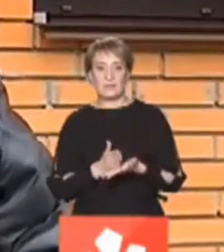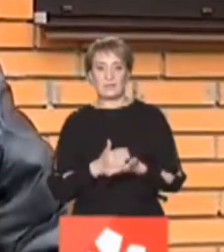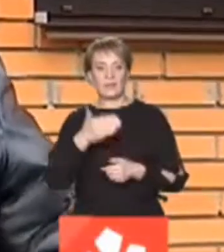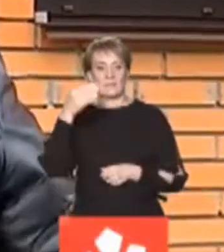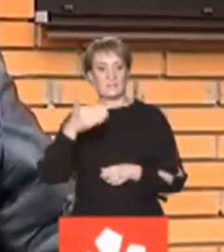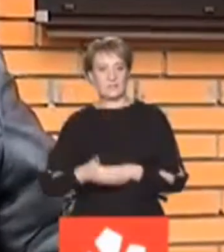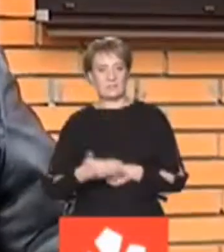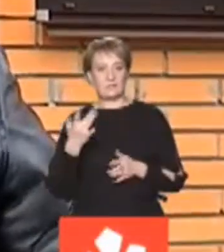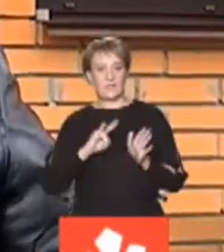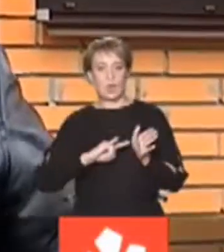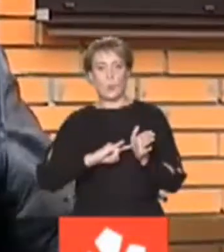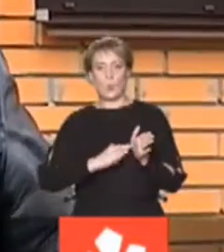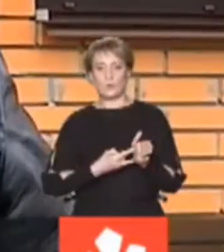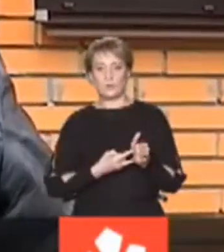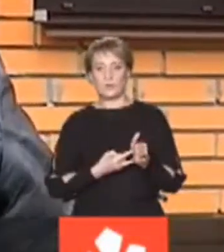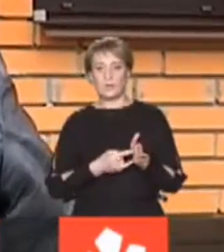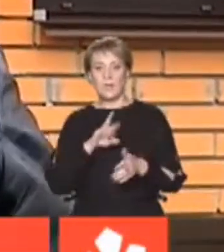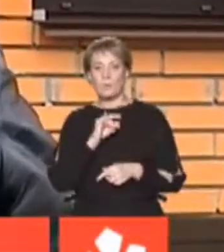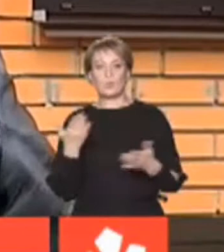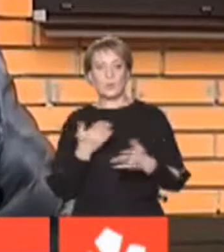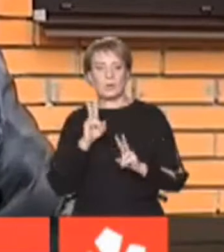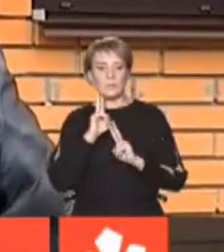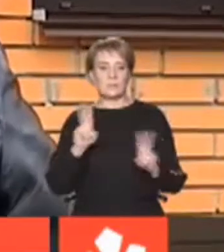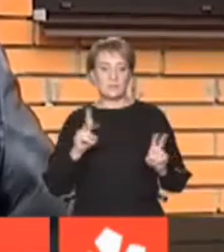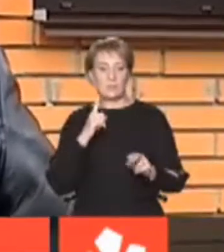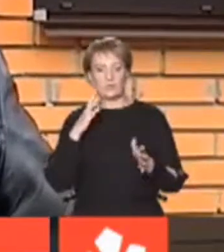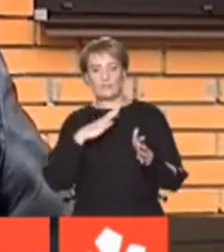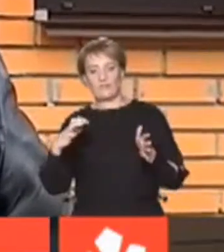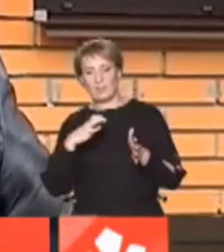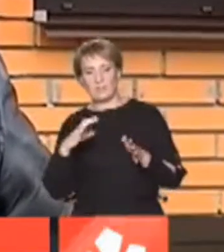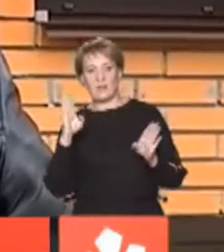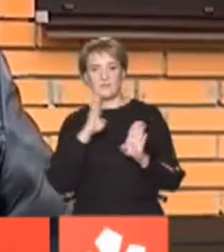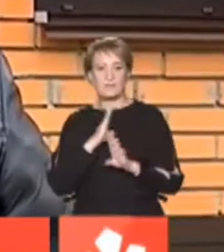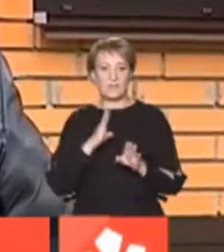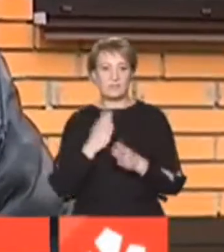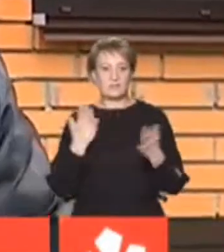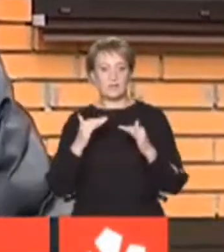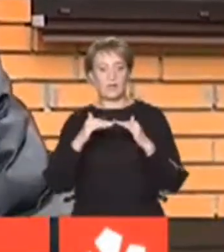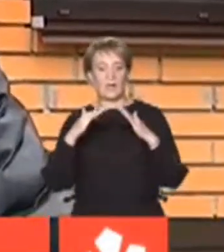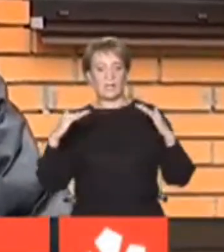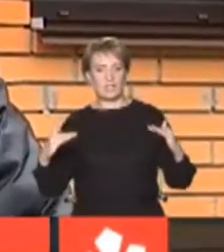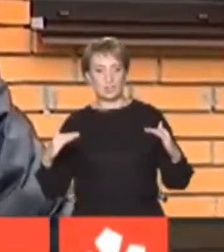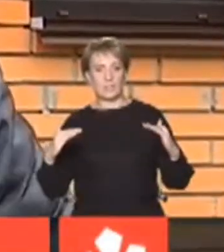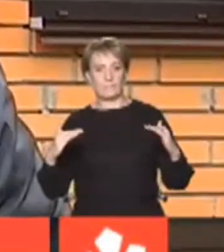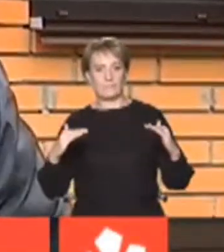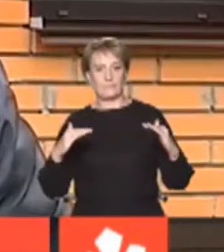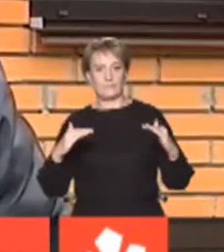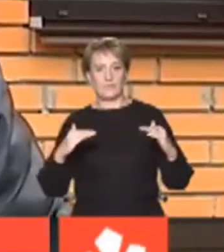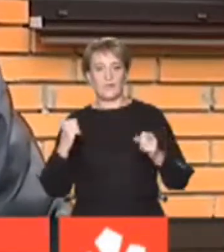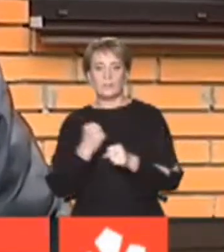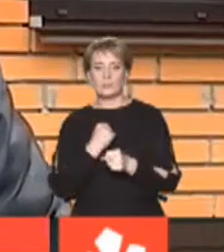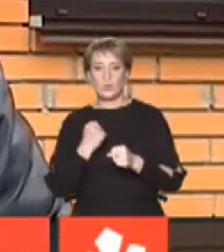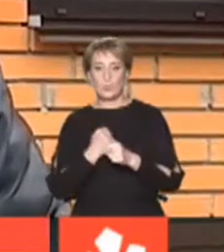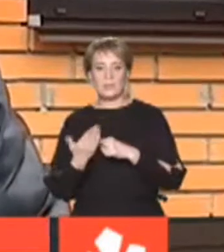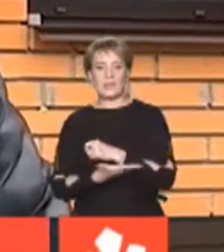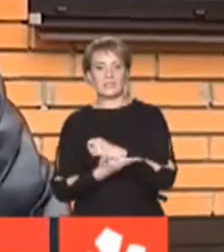стіні якийсь отвір, про який ми навіть не знали. Може вентиляційний, може ще якийсь, криша споруджена з дерева, з